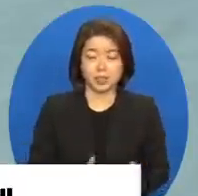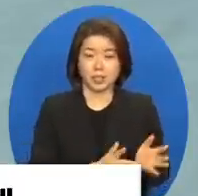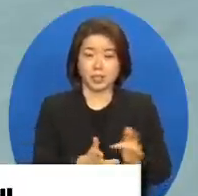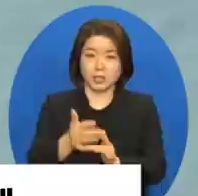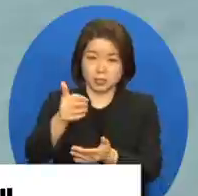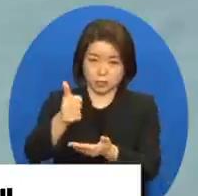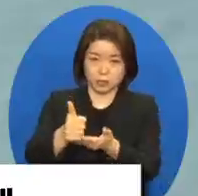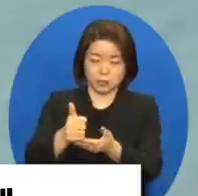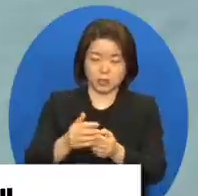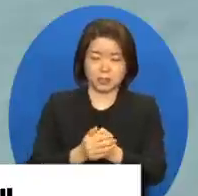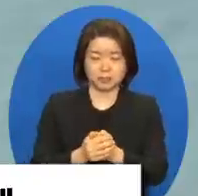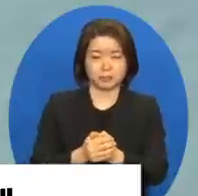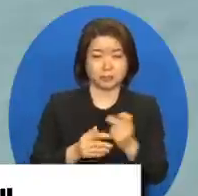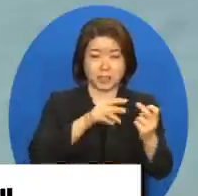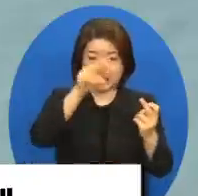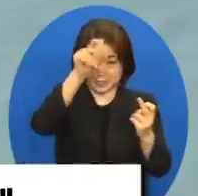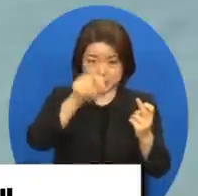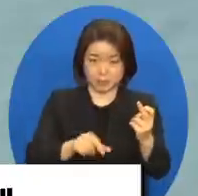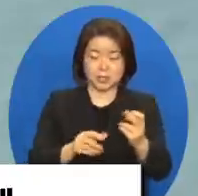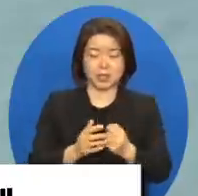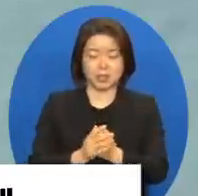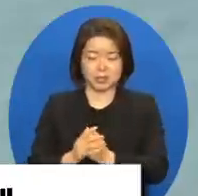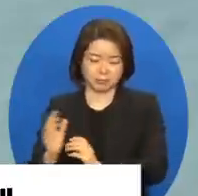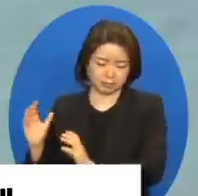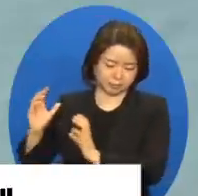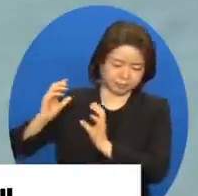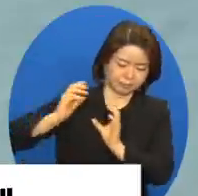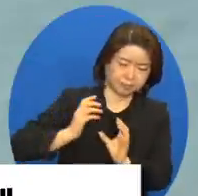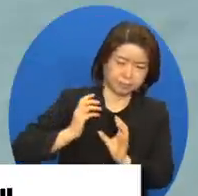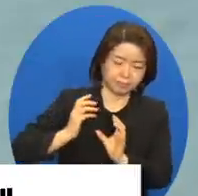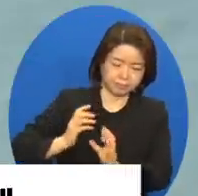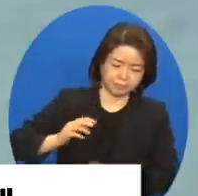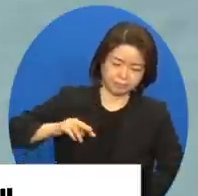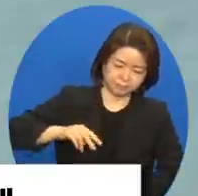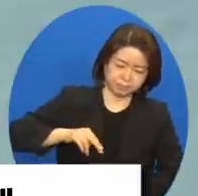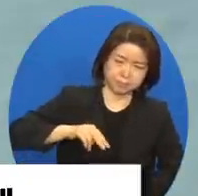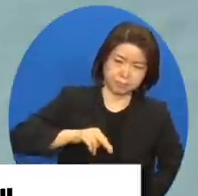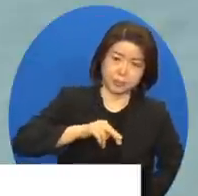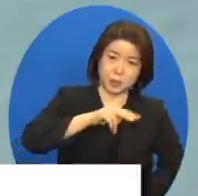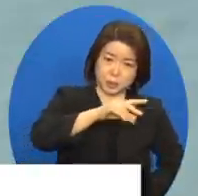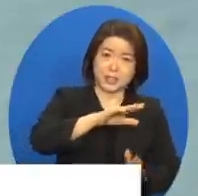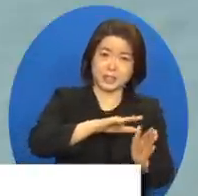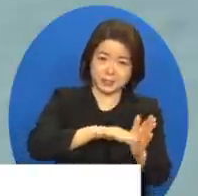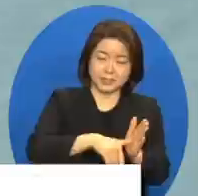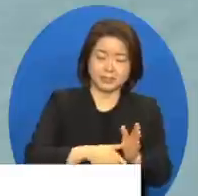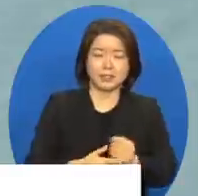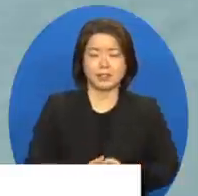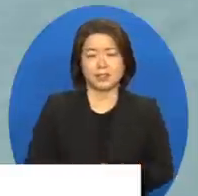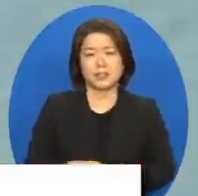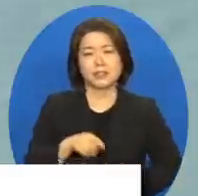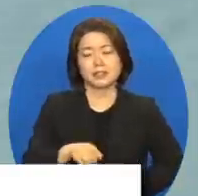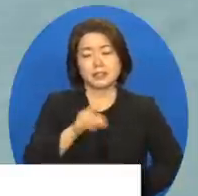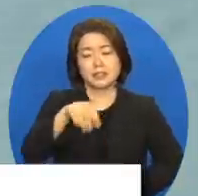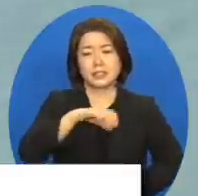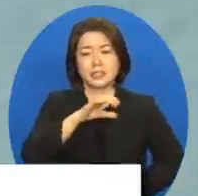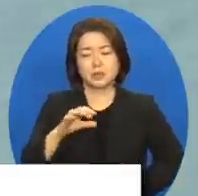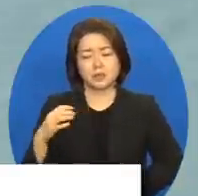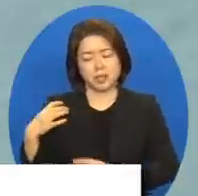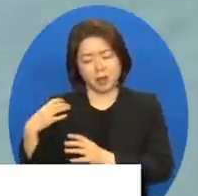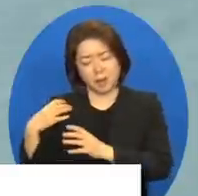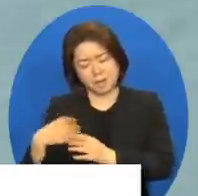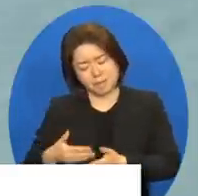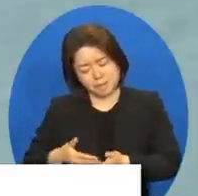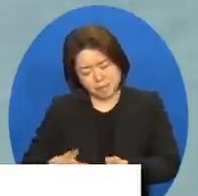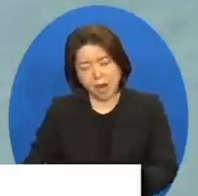예수님께서 골고다 산에 십자가를 지시고 올라가실 때 그 십자가의 무게를 견디다